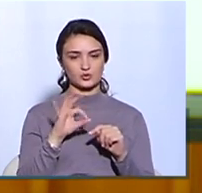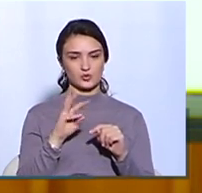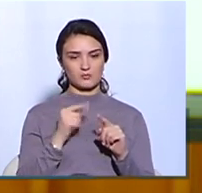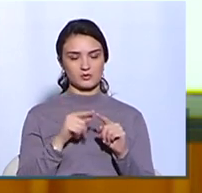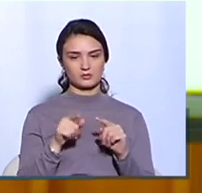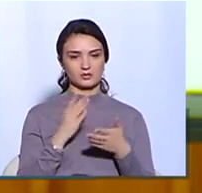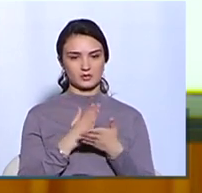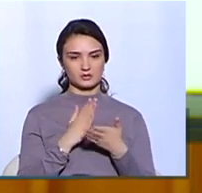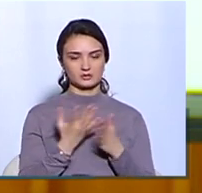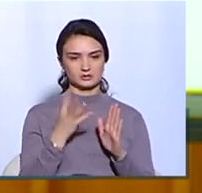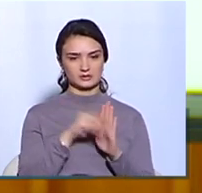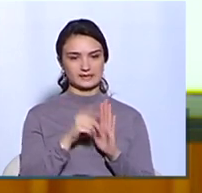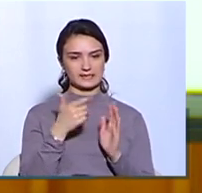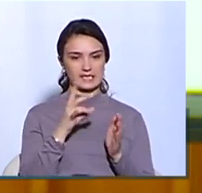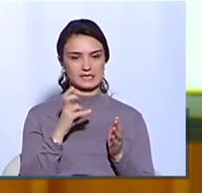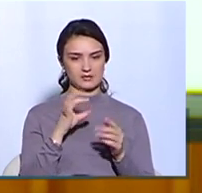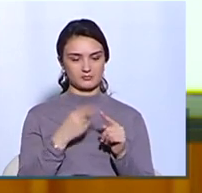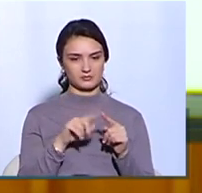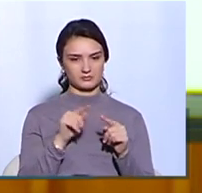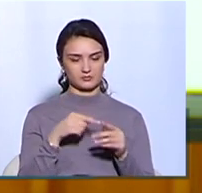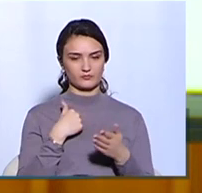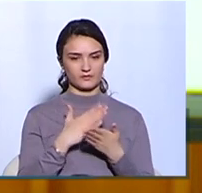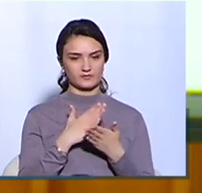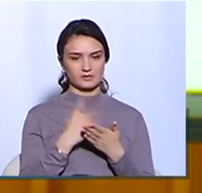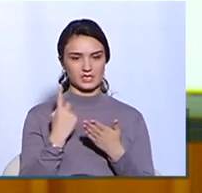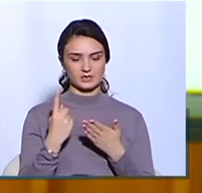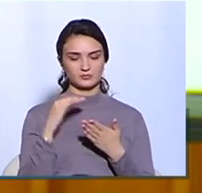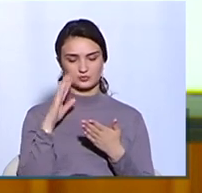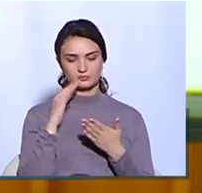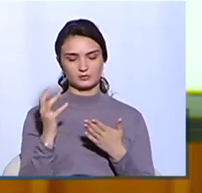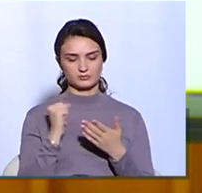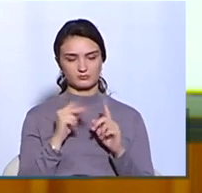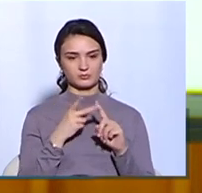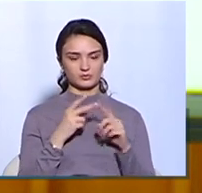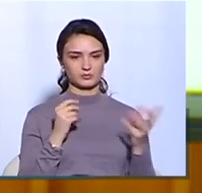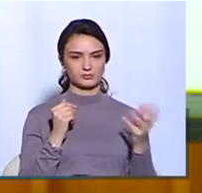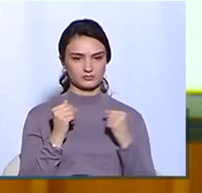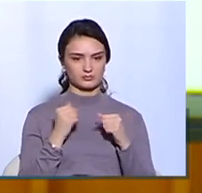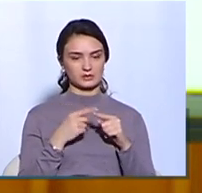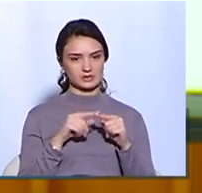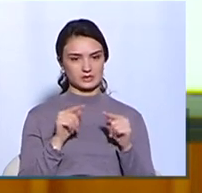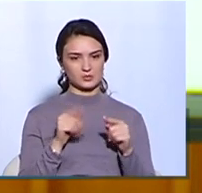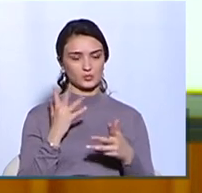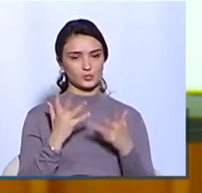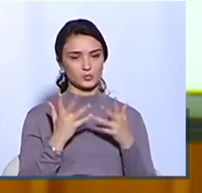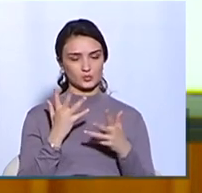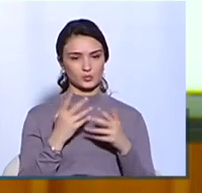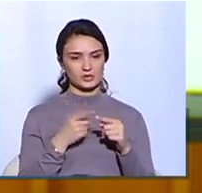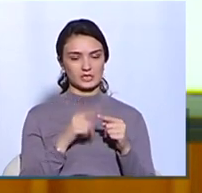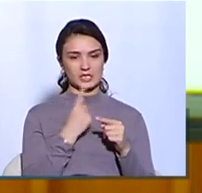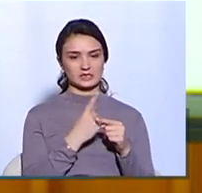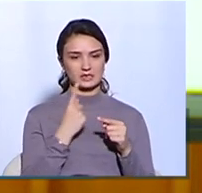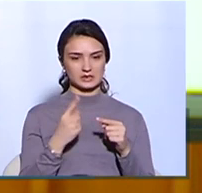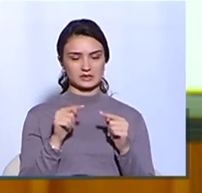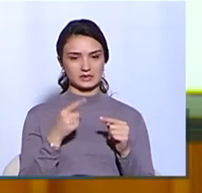არის ლოკალიზირებული ეს გენები და გვაქვს ერთი მშობლისგან მეორე მომდია ეს ასლები. თუ და